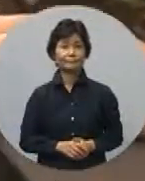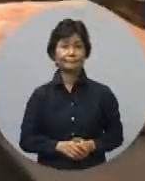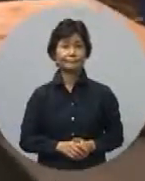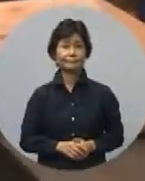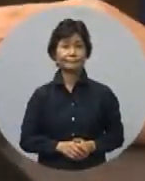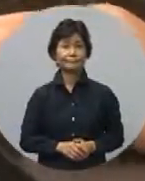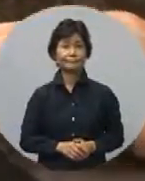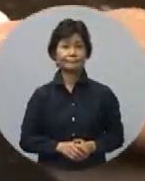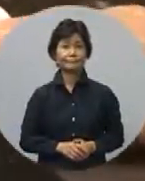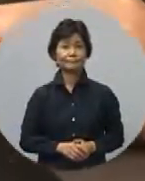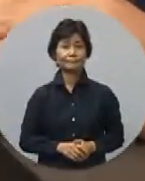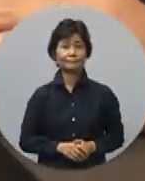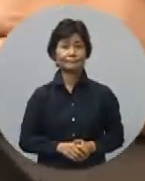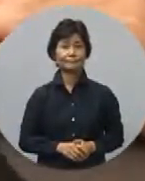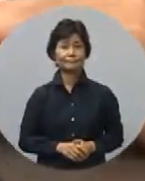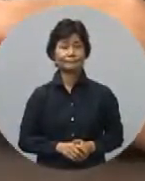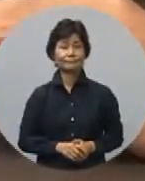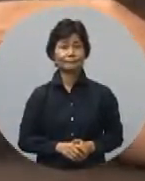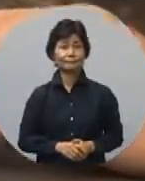先に肉からいったね。